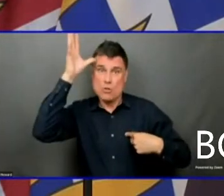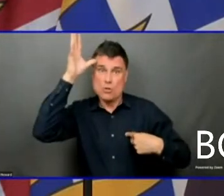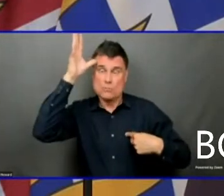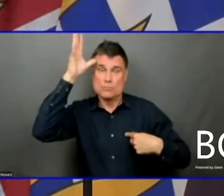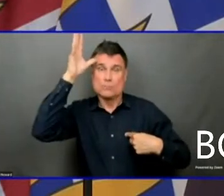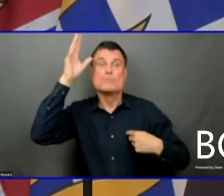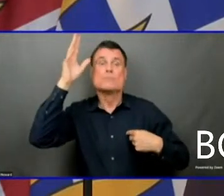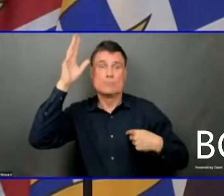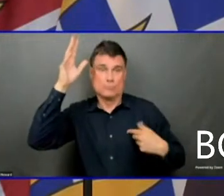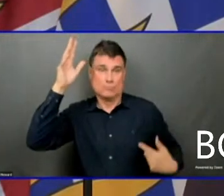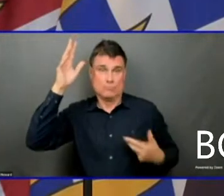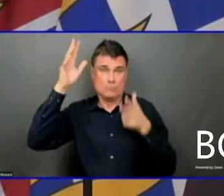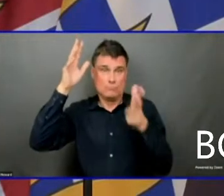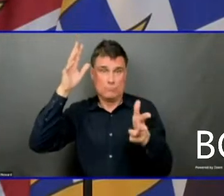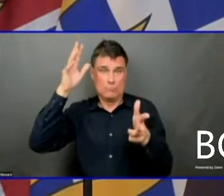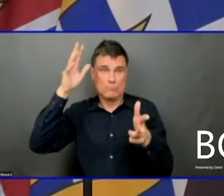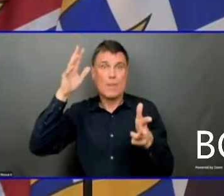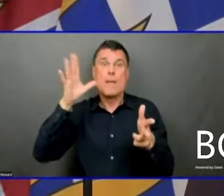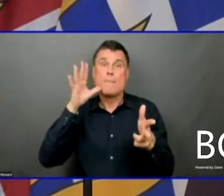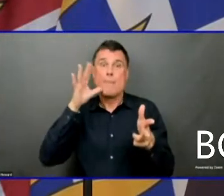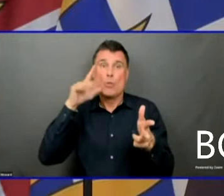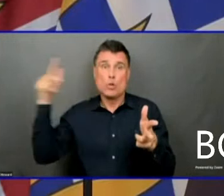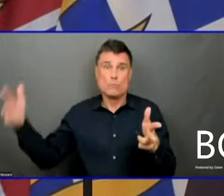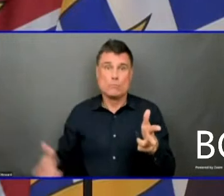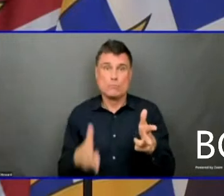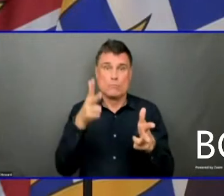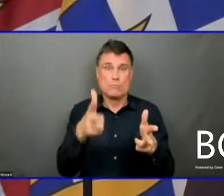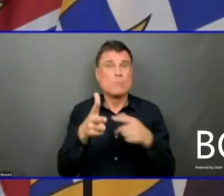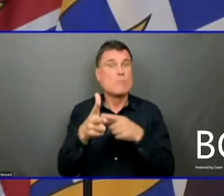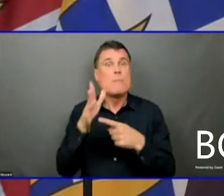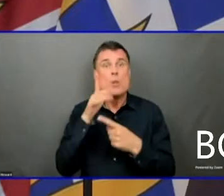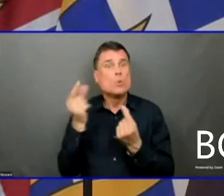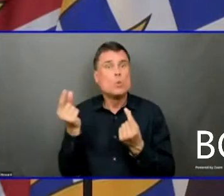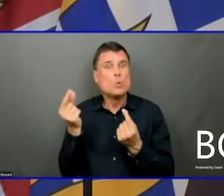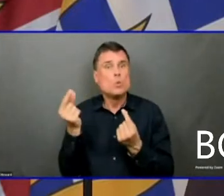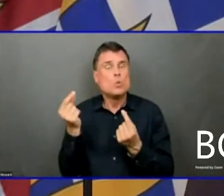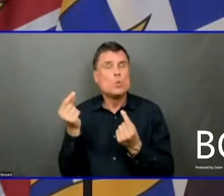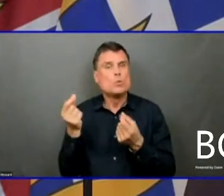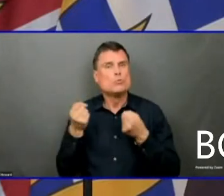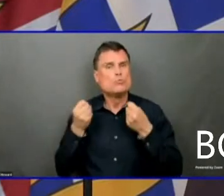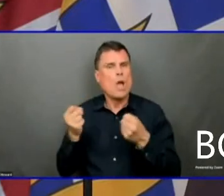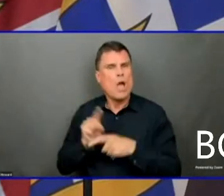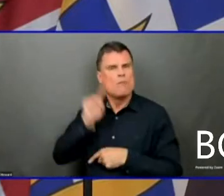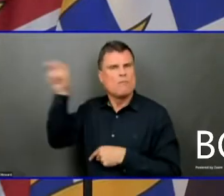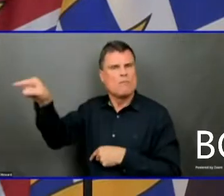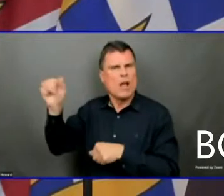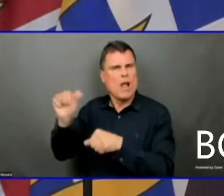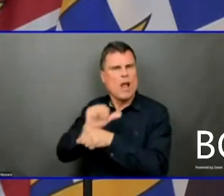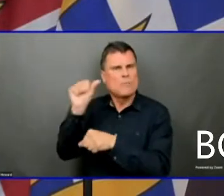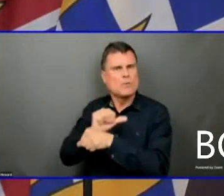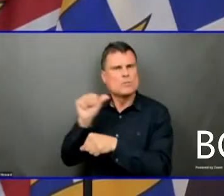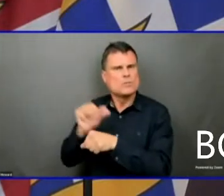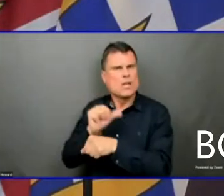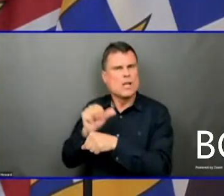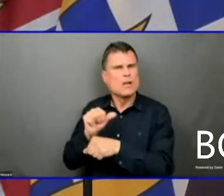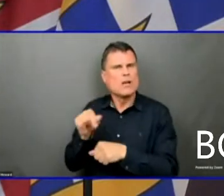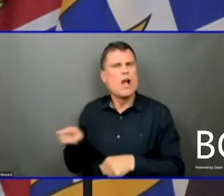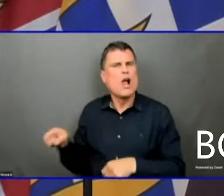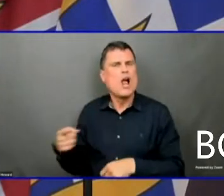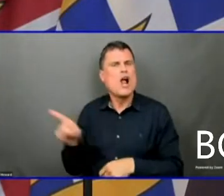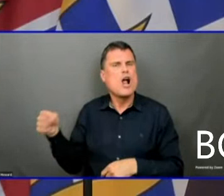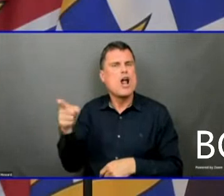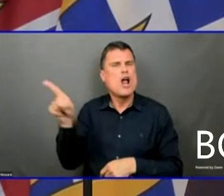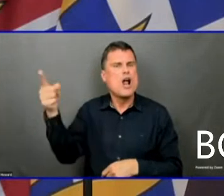children literally drive to Alberta, go around 也是到阿 the 省去 roundabout 玩 and 啊， head off 母亲 to, 带着孩子嘛，去 well, 还 in 是 the Spirit